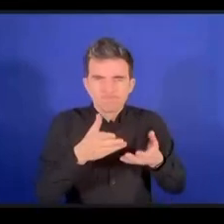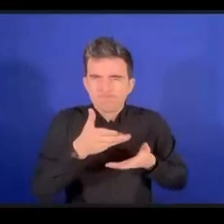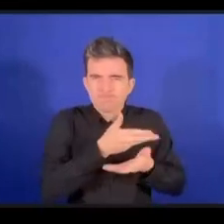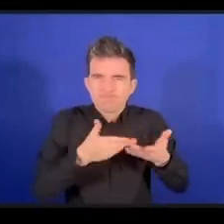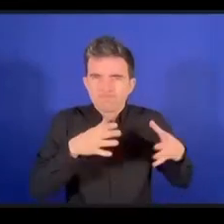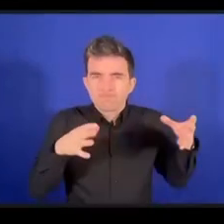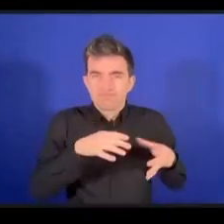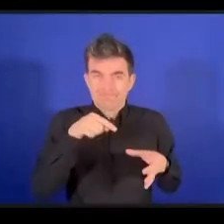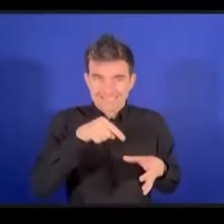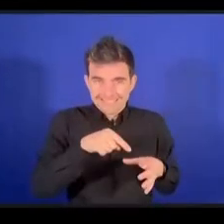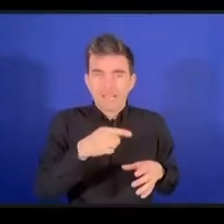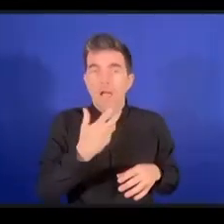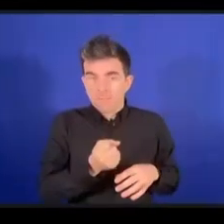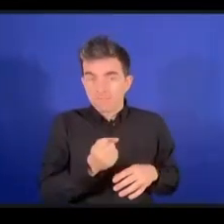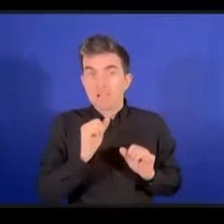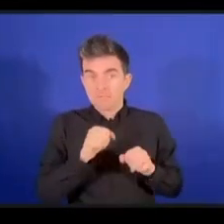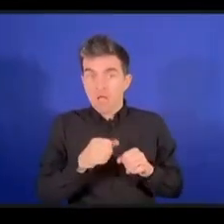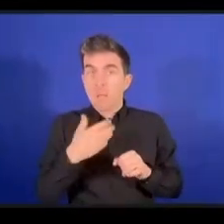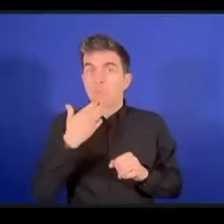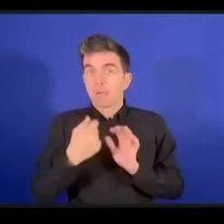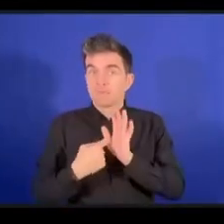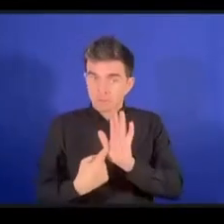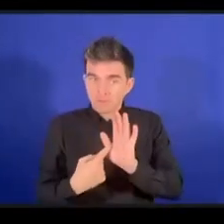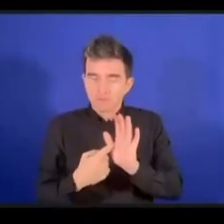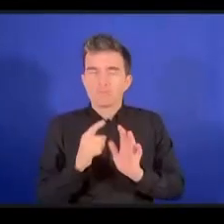啊，能够跟行业有更多的合作。